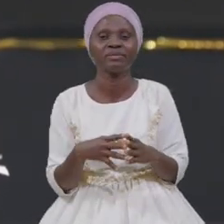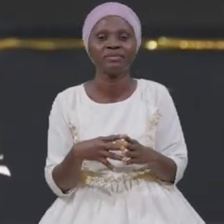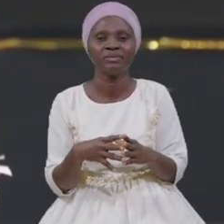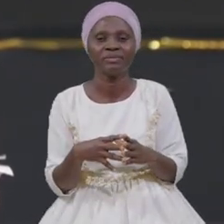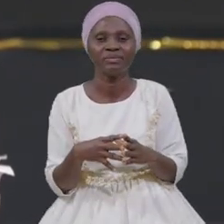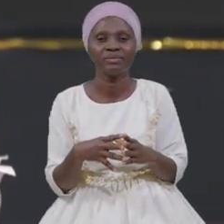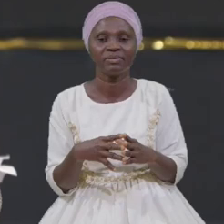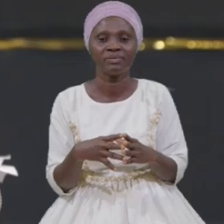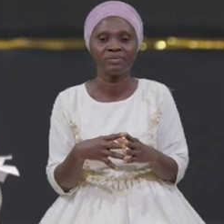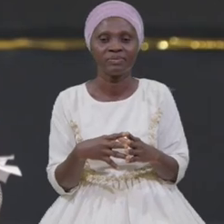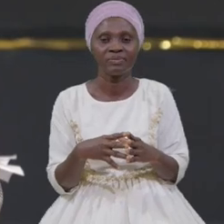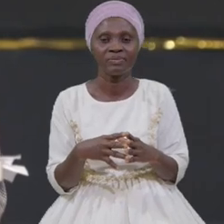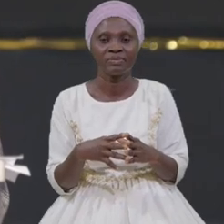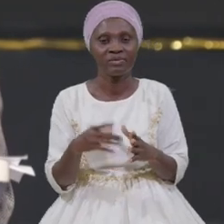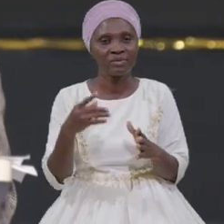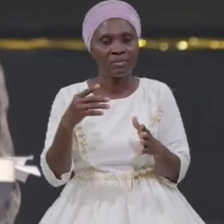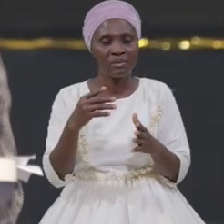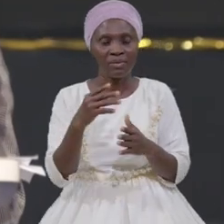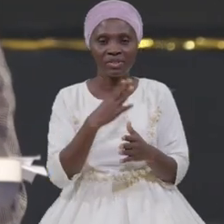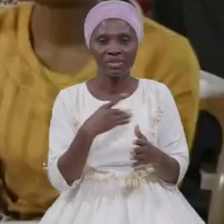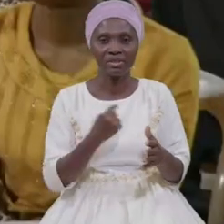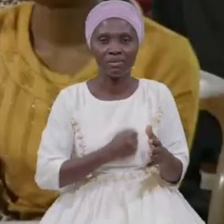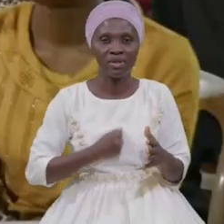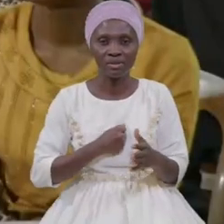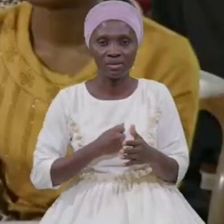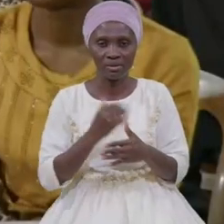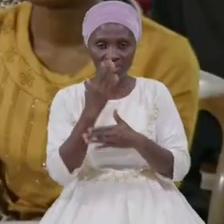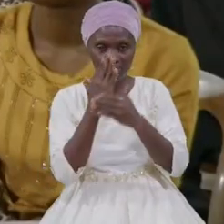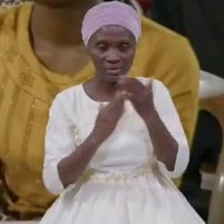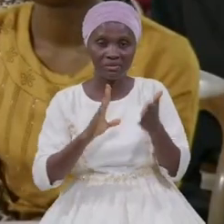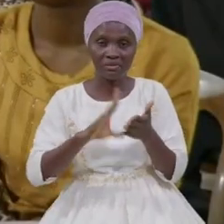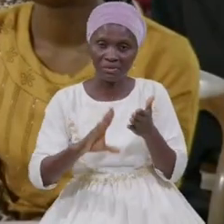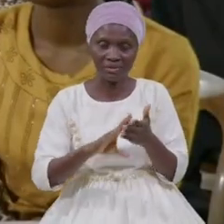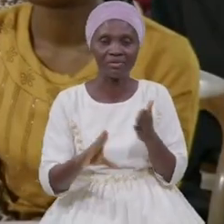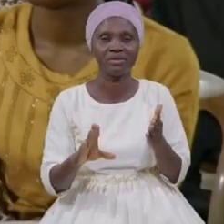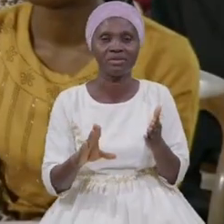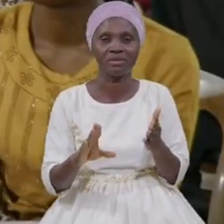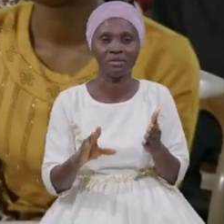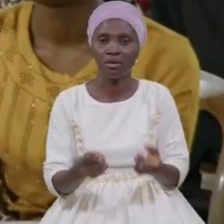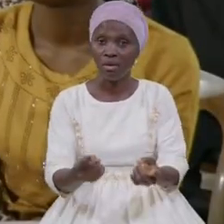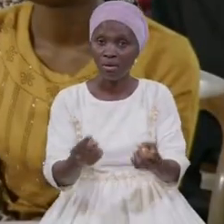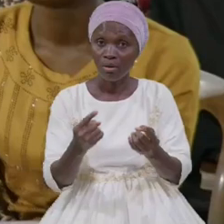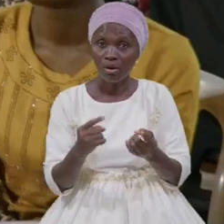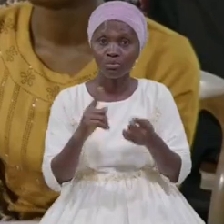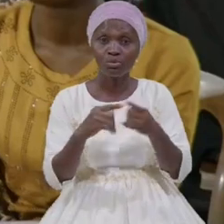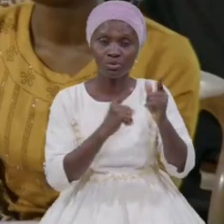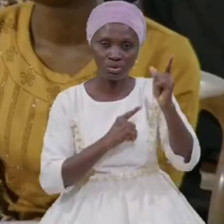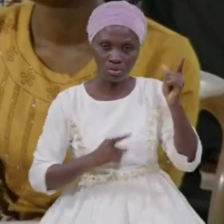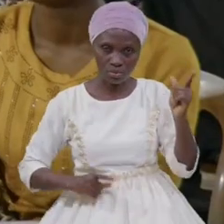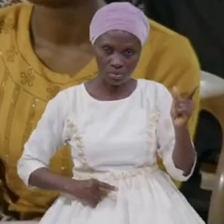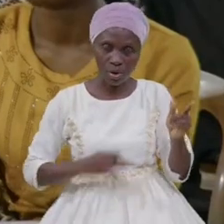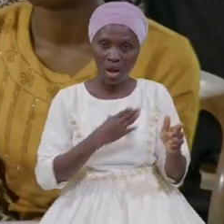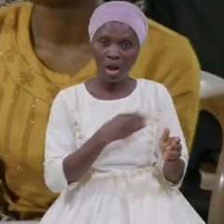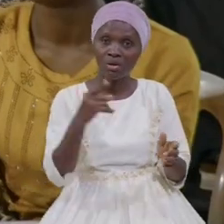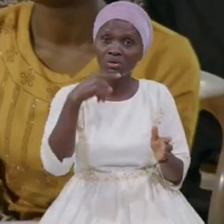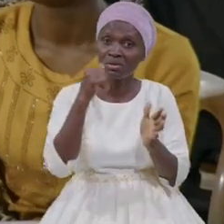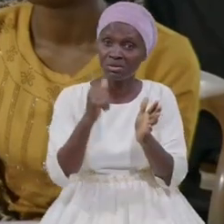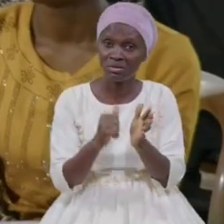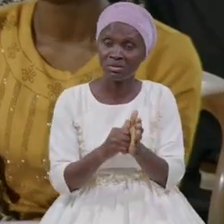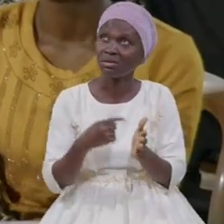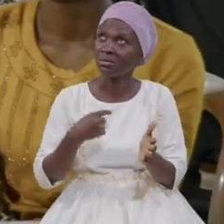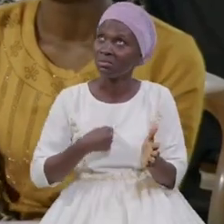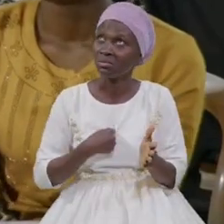inimaginable du calvaire qui accorde le salut aux pénitents. Tu viens au Seigneur. Seigneur, je ne suis pas digne